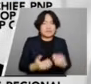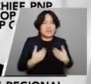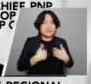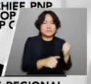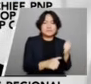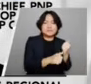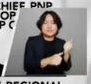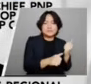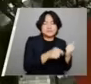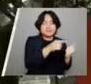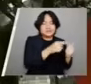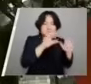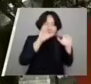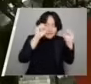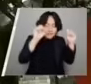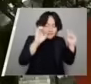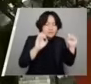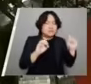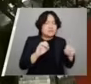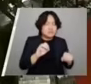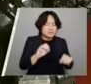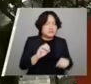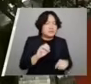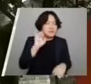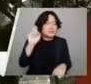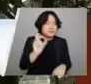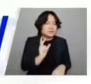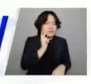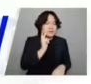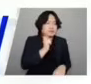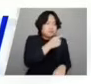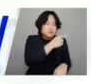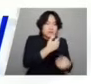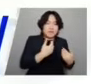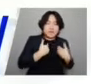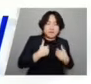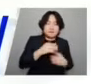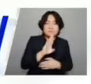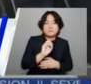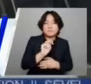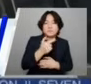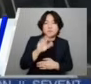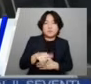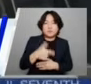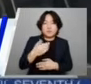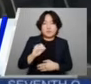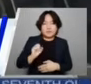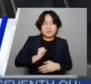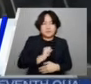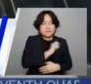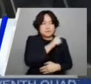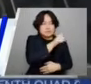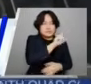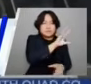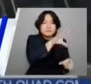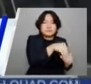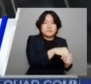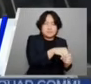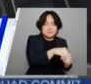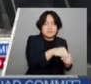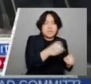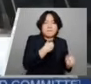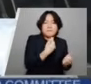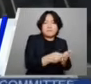ngayon Senador Bongo. Tinanggap na ng Malacanang ang pagbibitiw ni Leonardo bilang Commissioner ng Napolcom. Nasa kustudiya siya ngayon ng